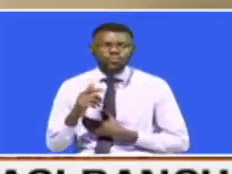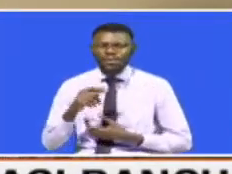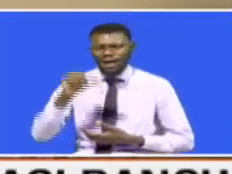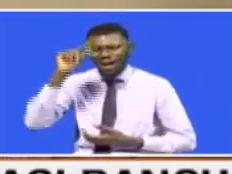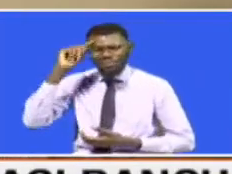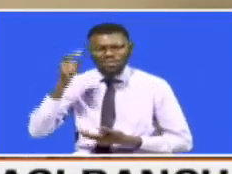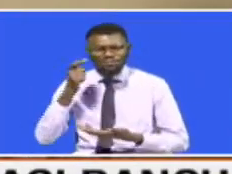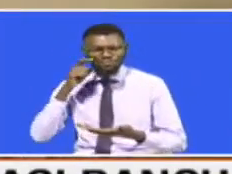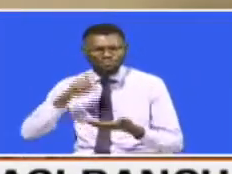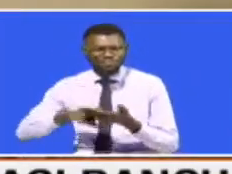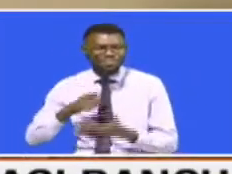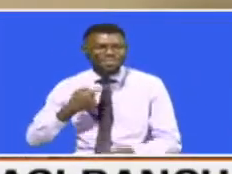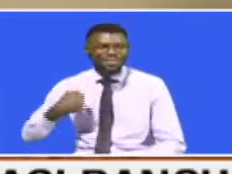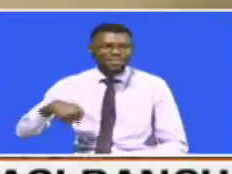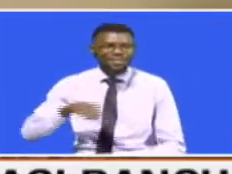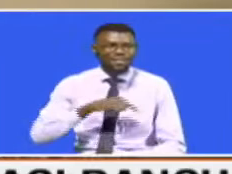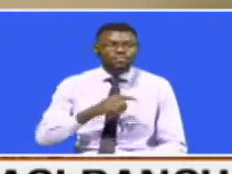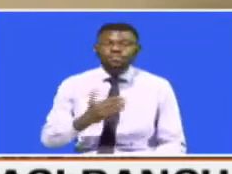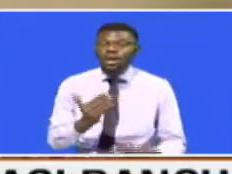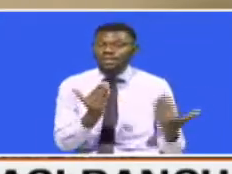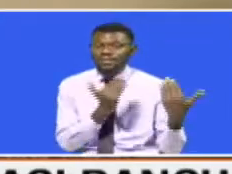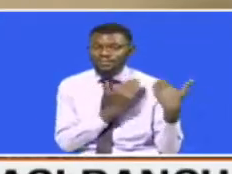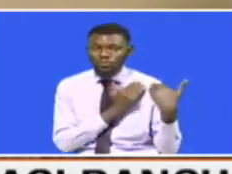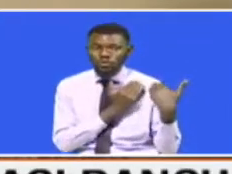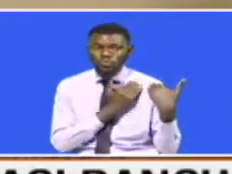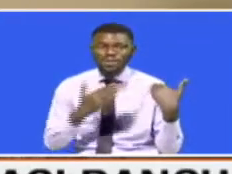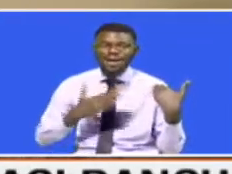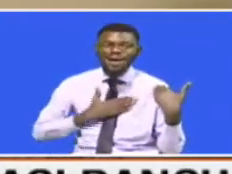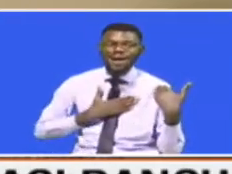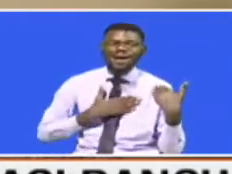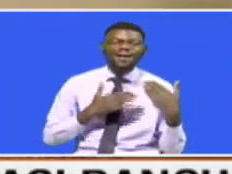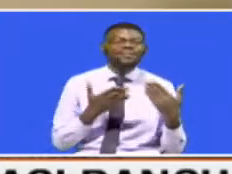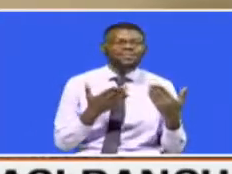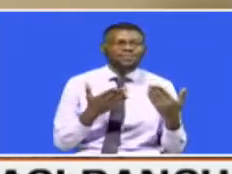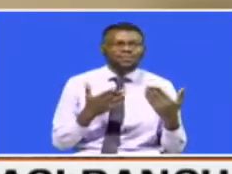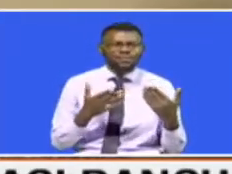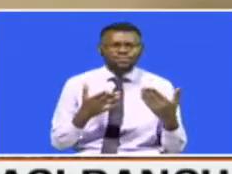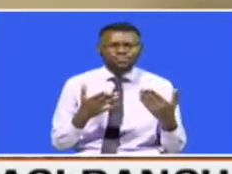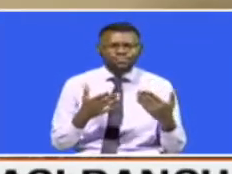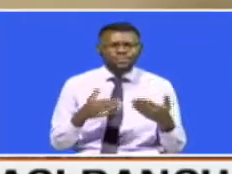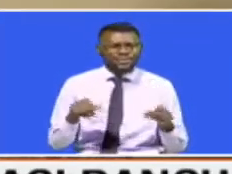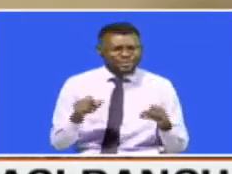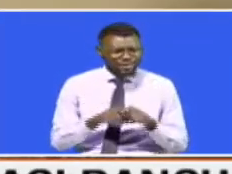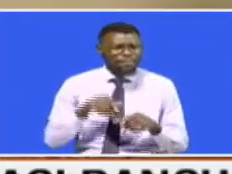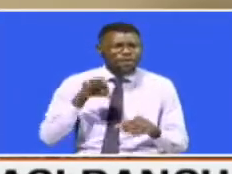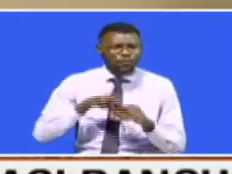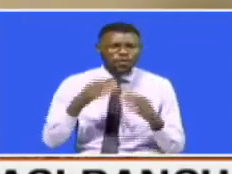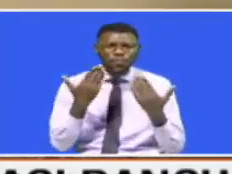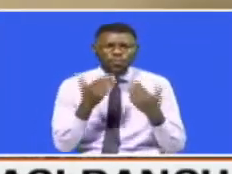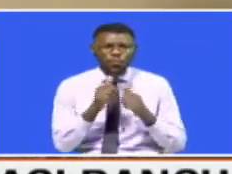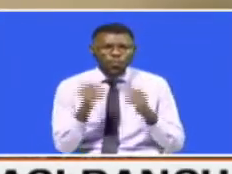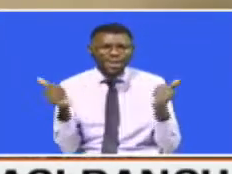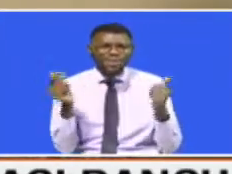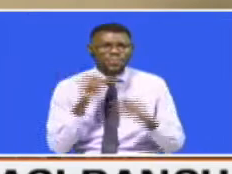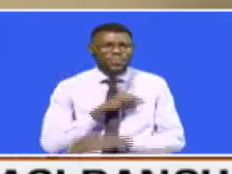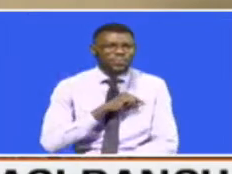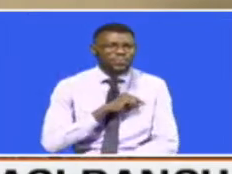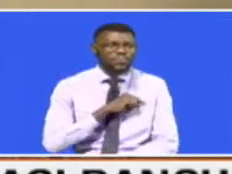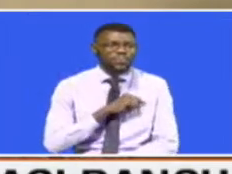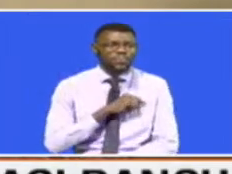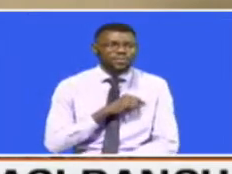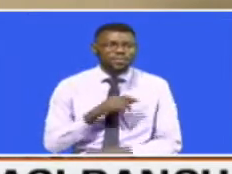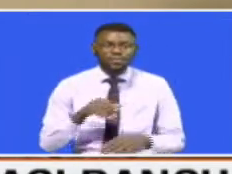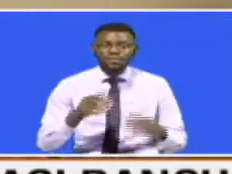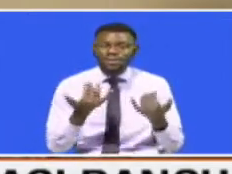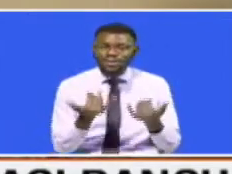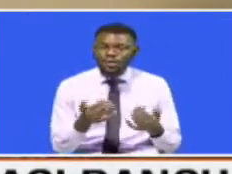serikali kutekeleza wajibu wetu ambao tulipewa na tukaidhinishwa. Kwa hivyo